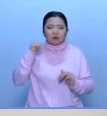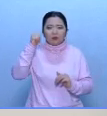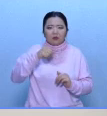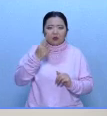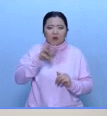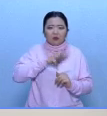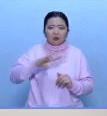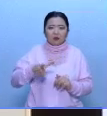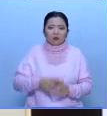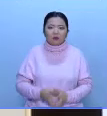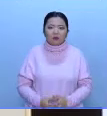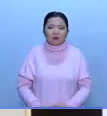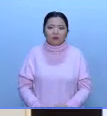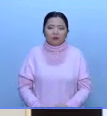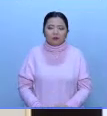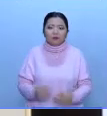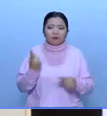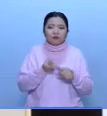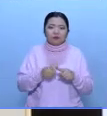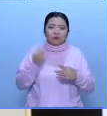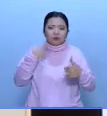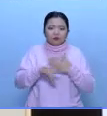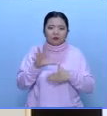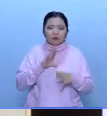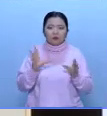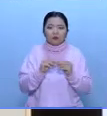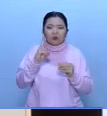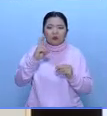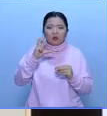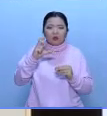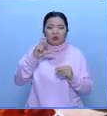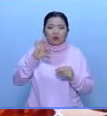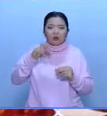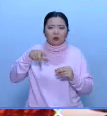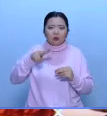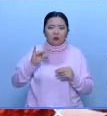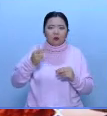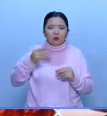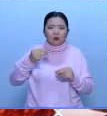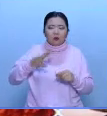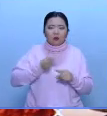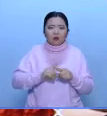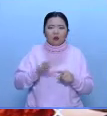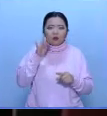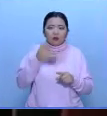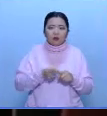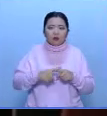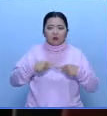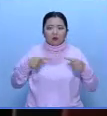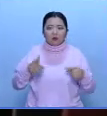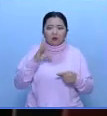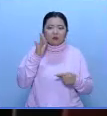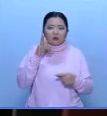теңгені құрады. Осы жылдың 9 айында экологиялық шараларға 56 миллион теңгеден астам қаражат жұмсалды. Ал